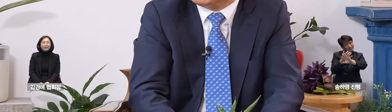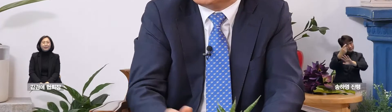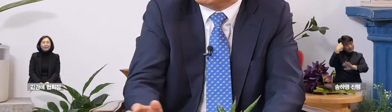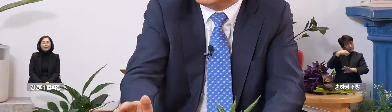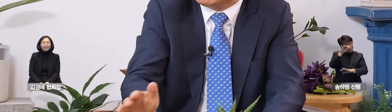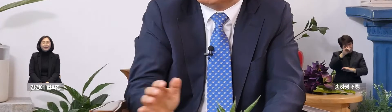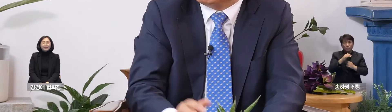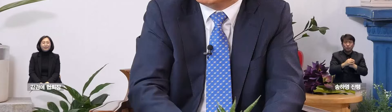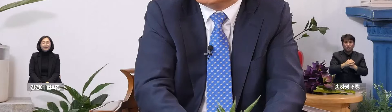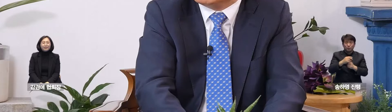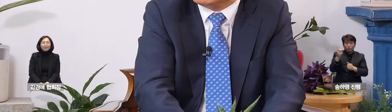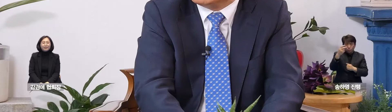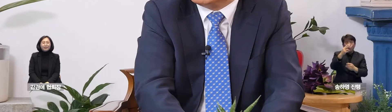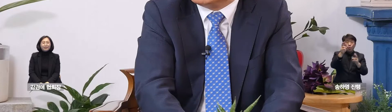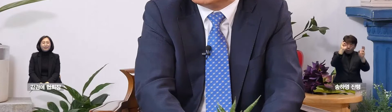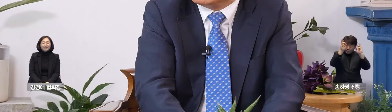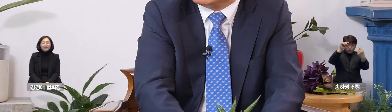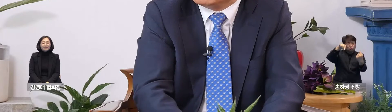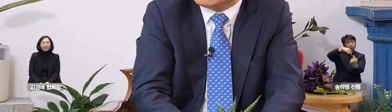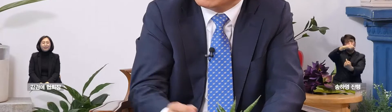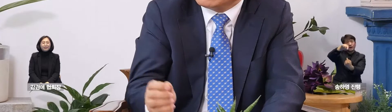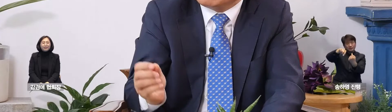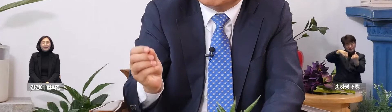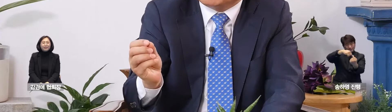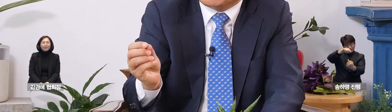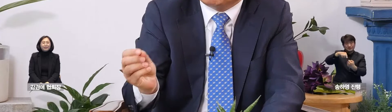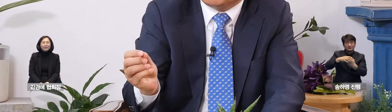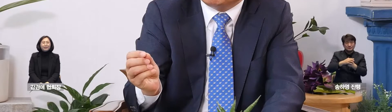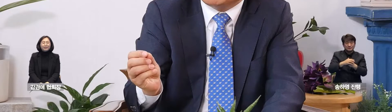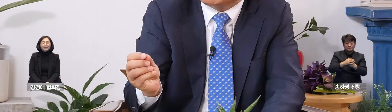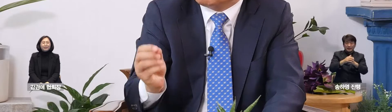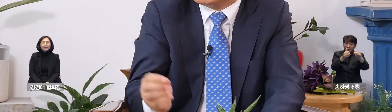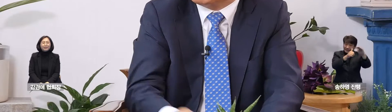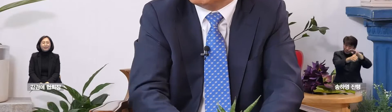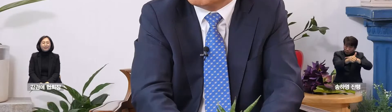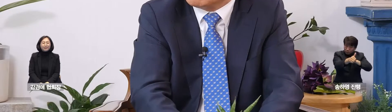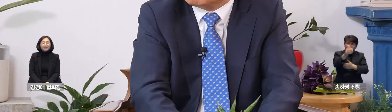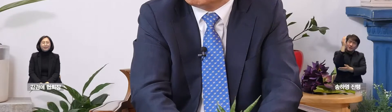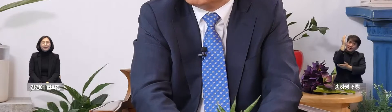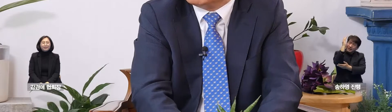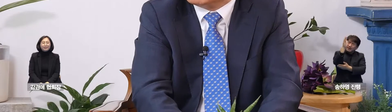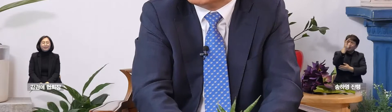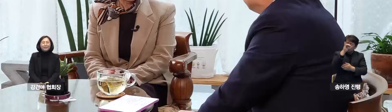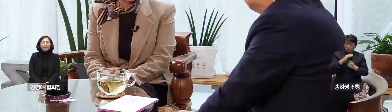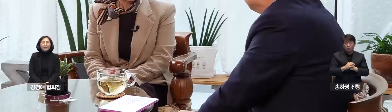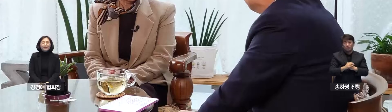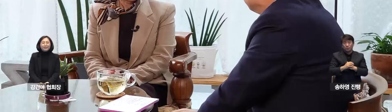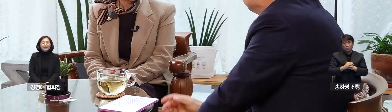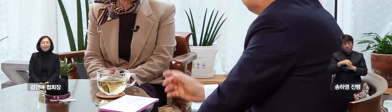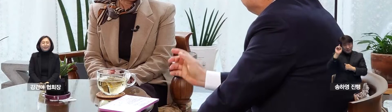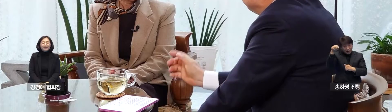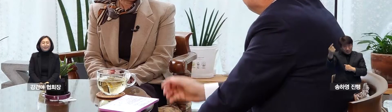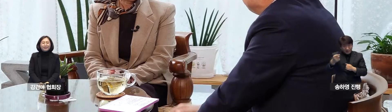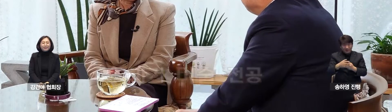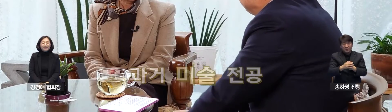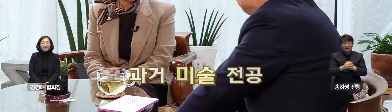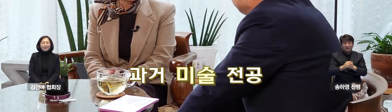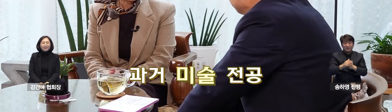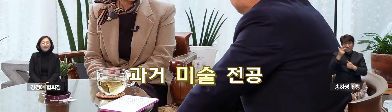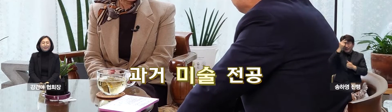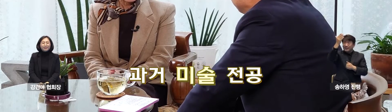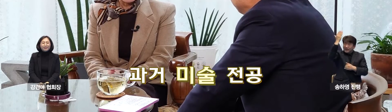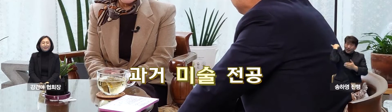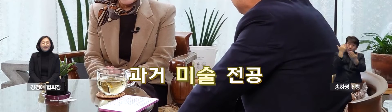같고 회사를 운영하는 우리 대표님의 스토리가 좀 있는 것 같고 그 다음에 예전에